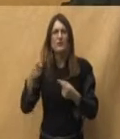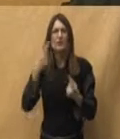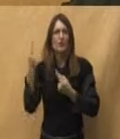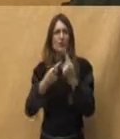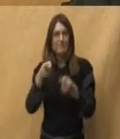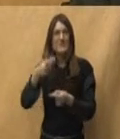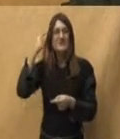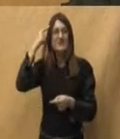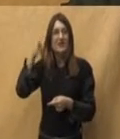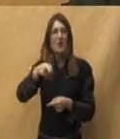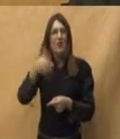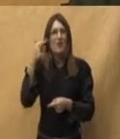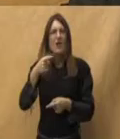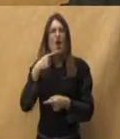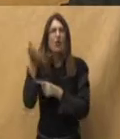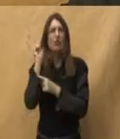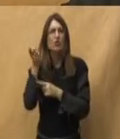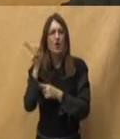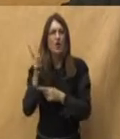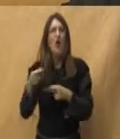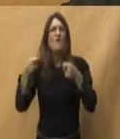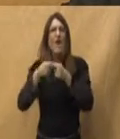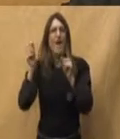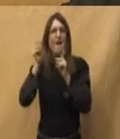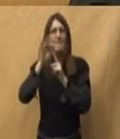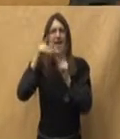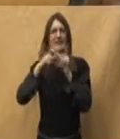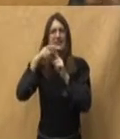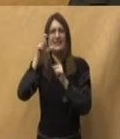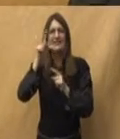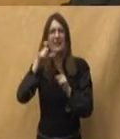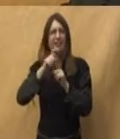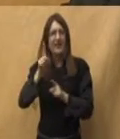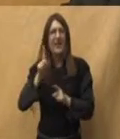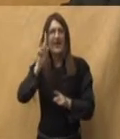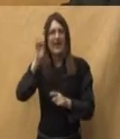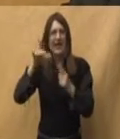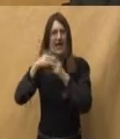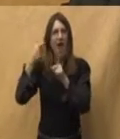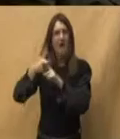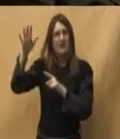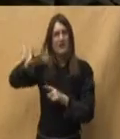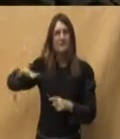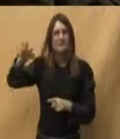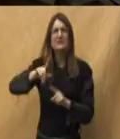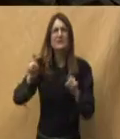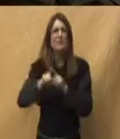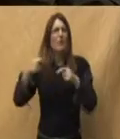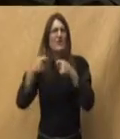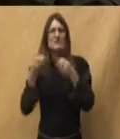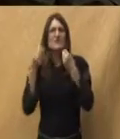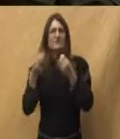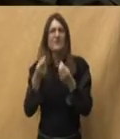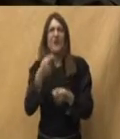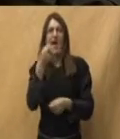događanja, sjetimo se da su bila tada trovanja sa pesticidima u Iraku, a bilo je nekih drugih problema vezanih sa hranom. I to me